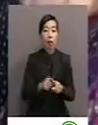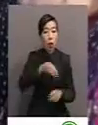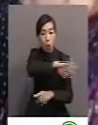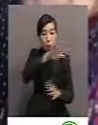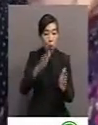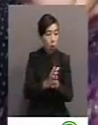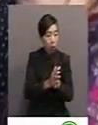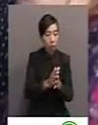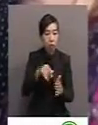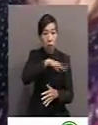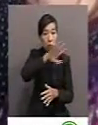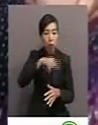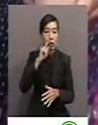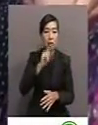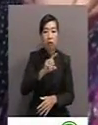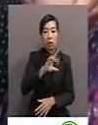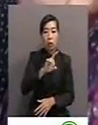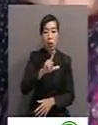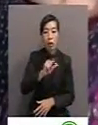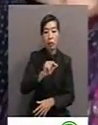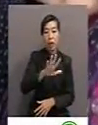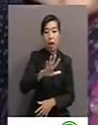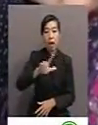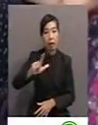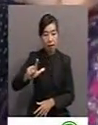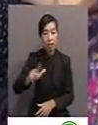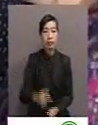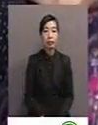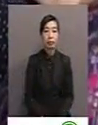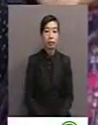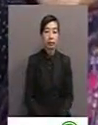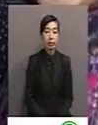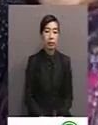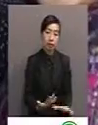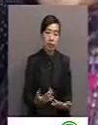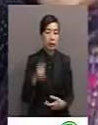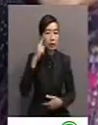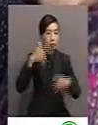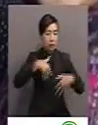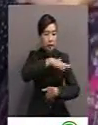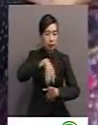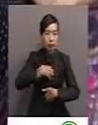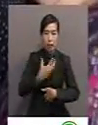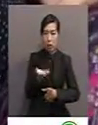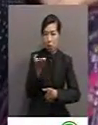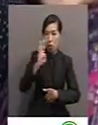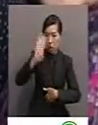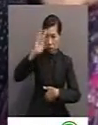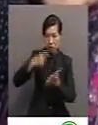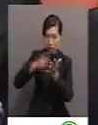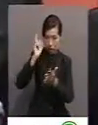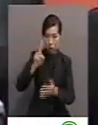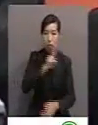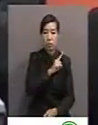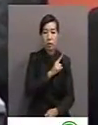ค่ารวมๆกันแล้วค่ะสูงถึง125 ล้านบาทซึ่งฝั่งของผู้เสียหายก็บอกว่าอยากจะให้บริษัทประกันออกมารับผิ